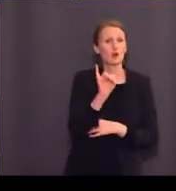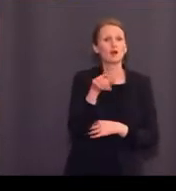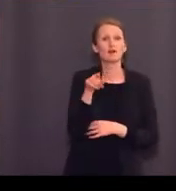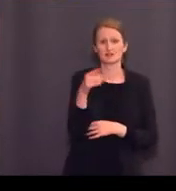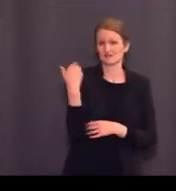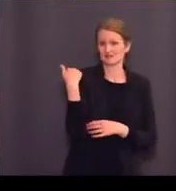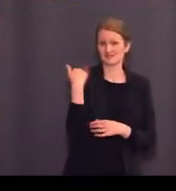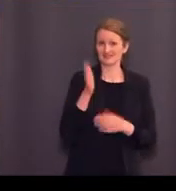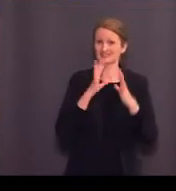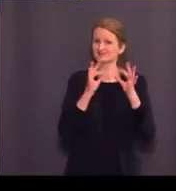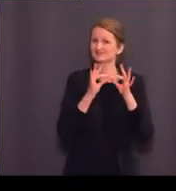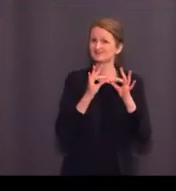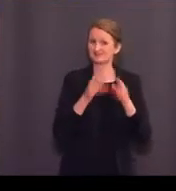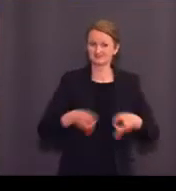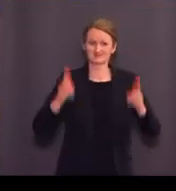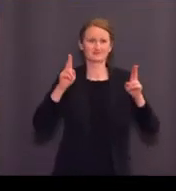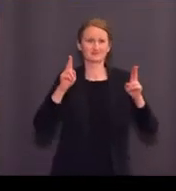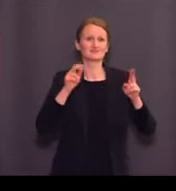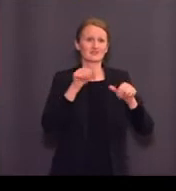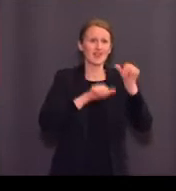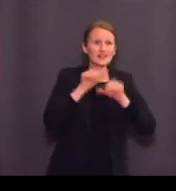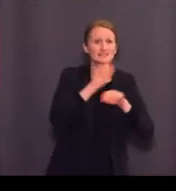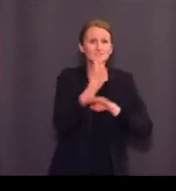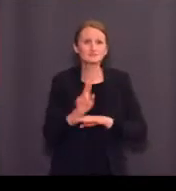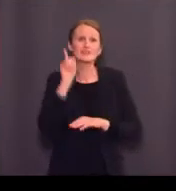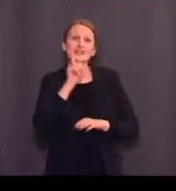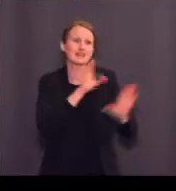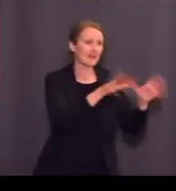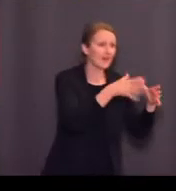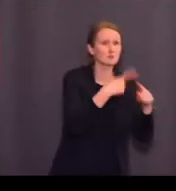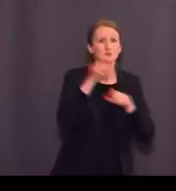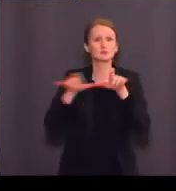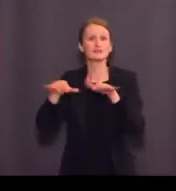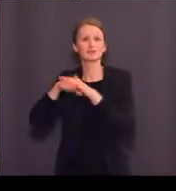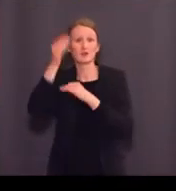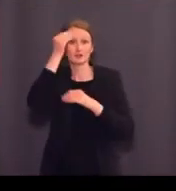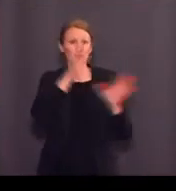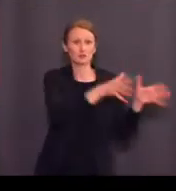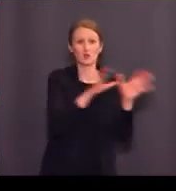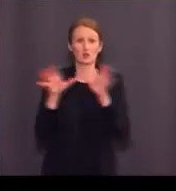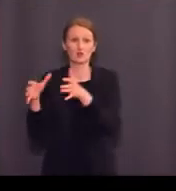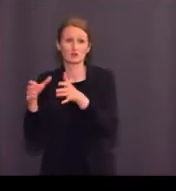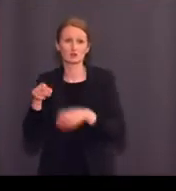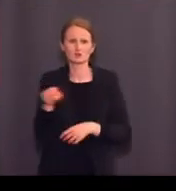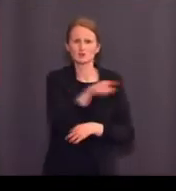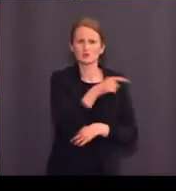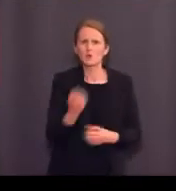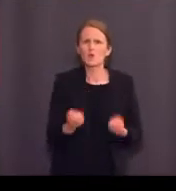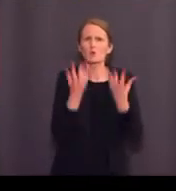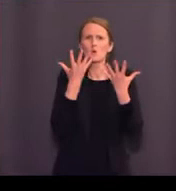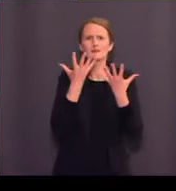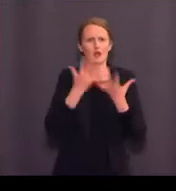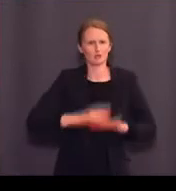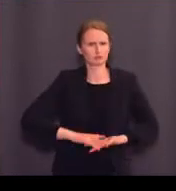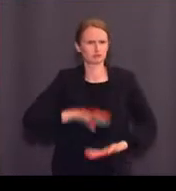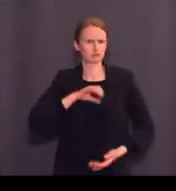de personnel scolaire qui a des anticorps positifs est équivalente à celle qu'on retrouve dans les études dont vous avez